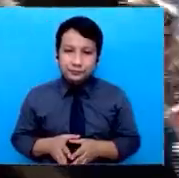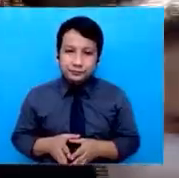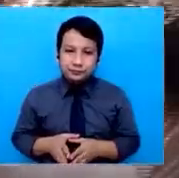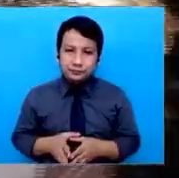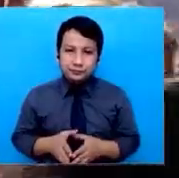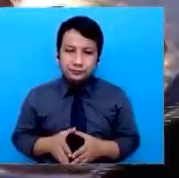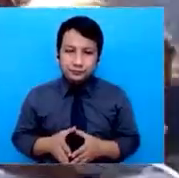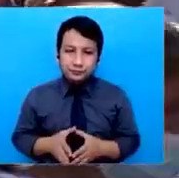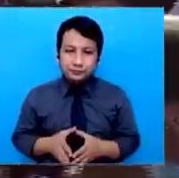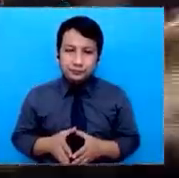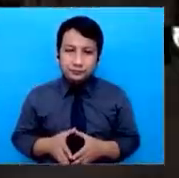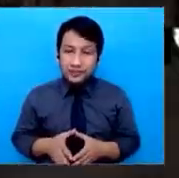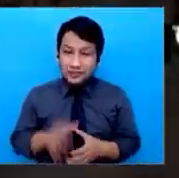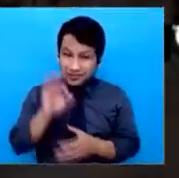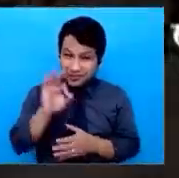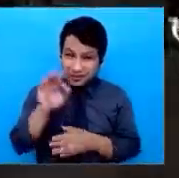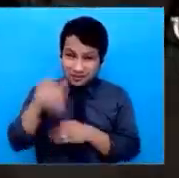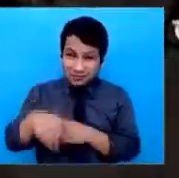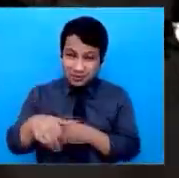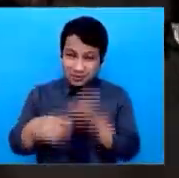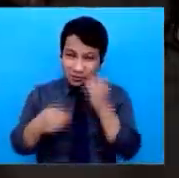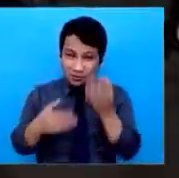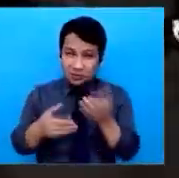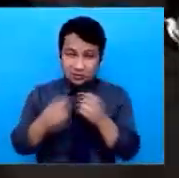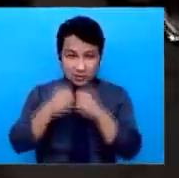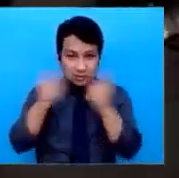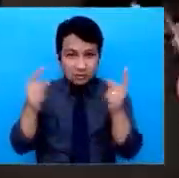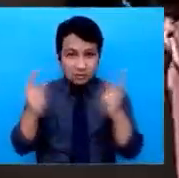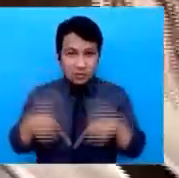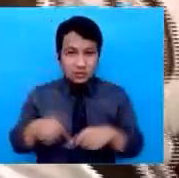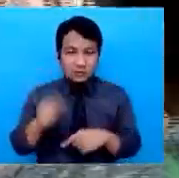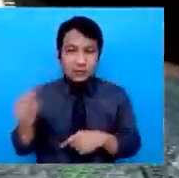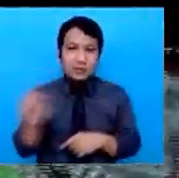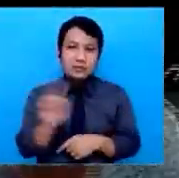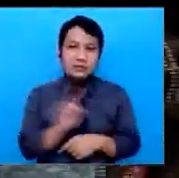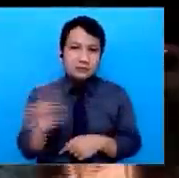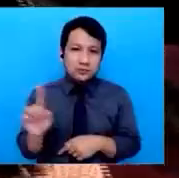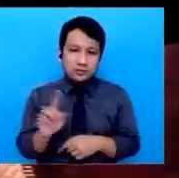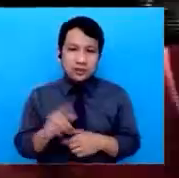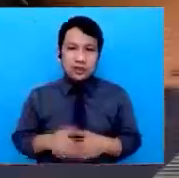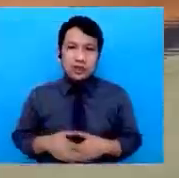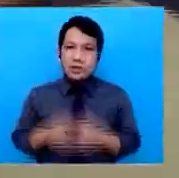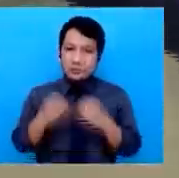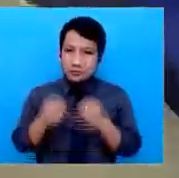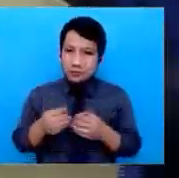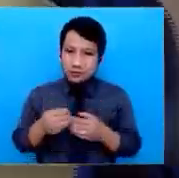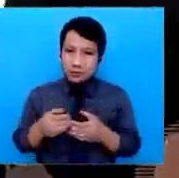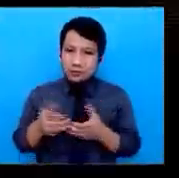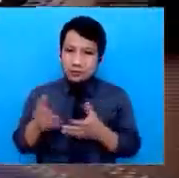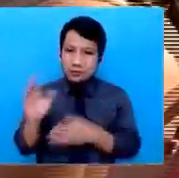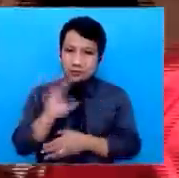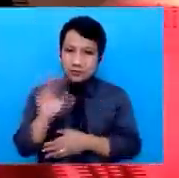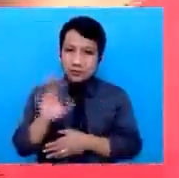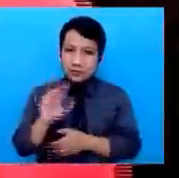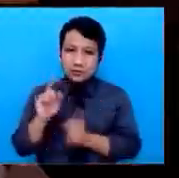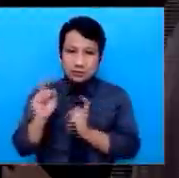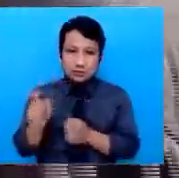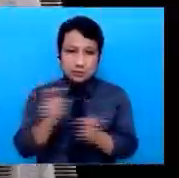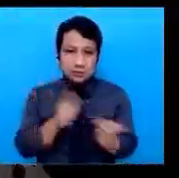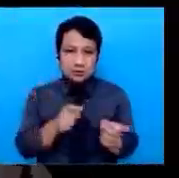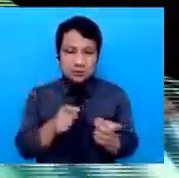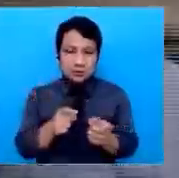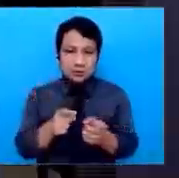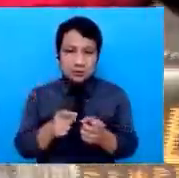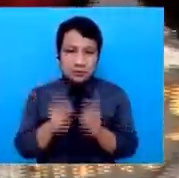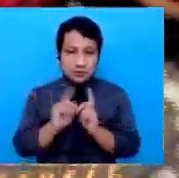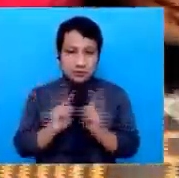Alas 9 pa lang ng umaga, ito na sitwasyon sa Divisoria. Sa dami ng gusto mag-Christmas shopping, pahirapan ang physical